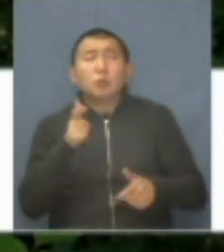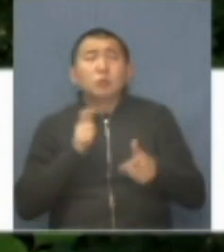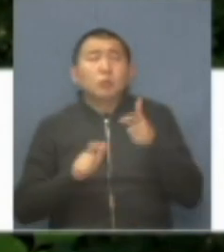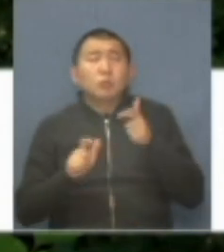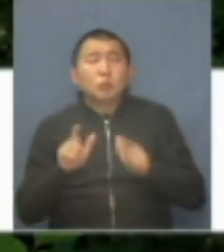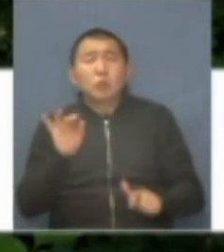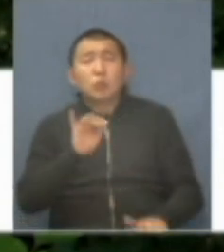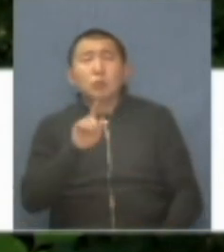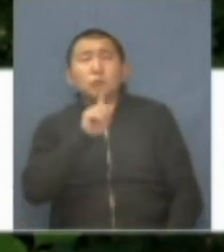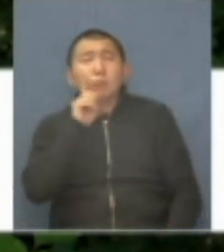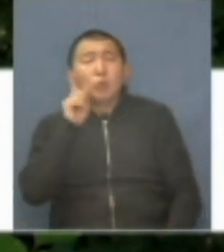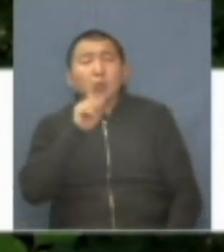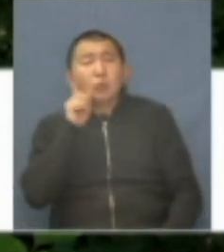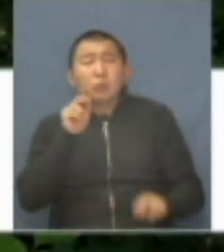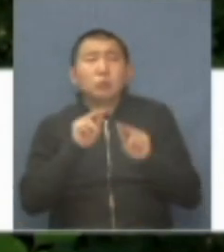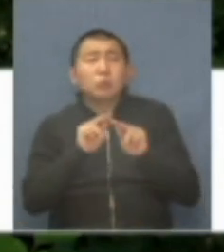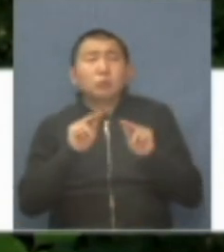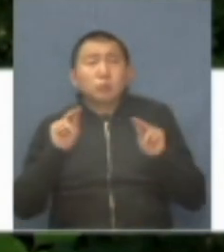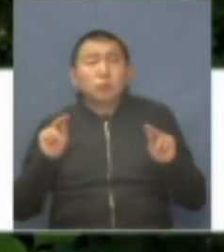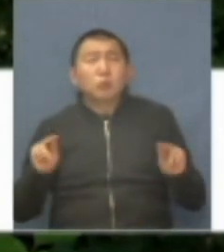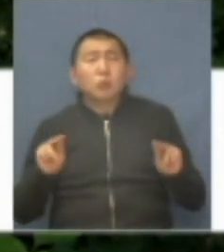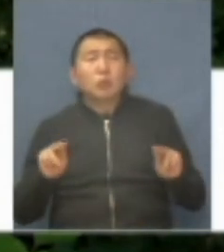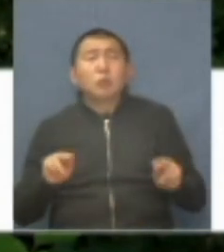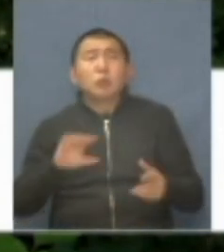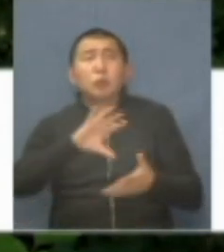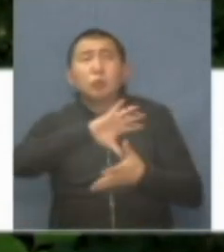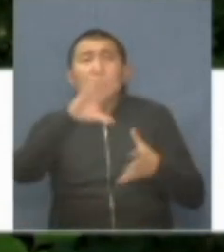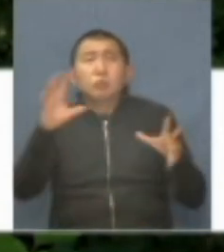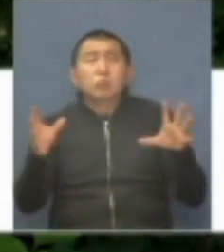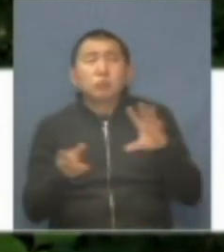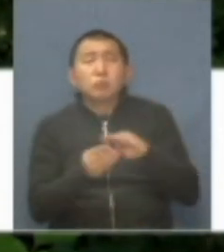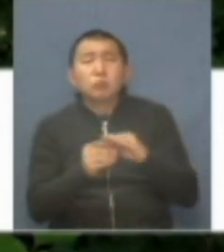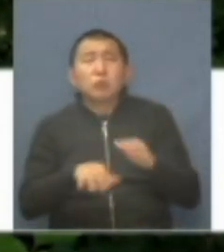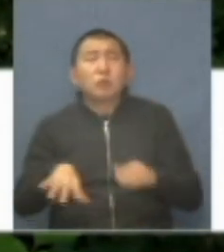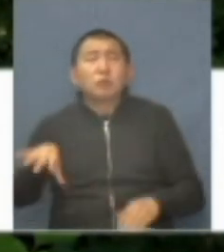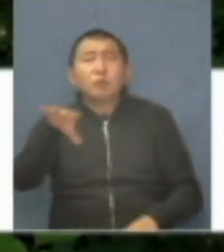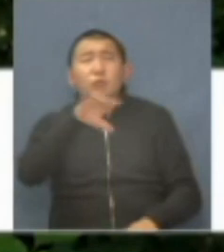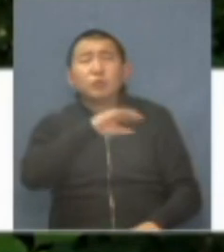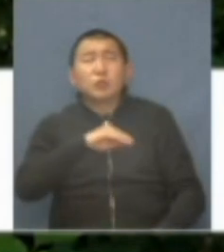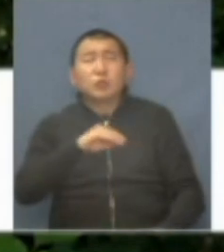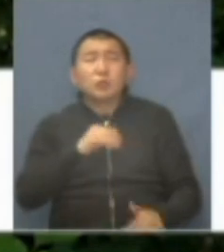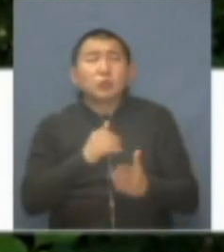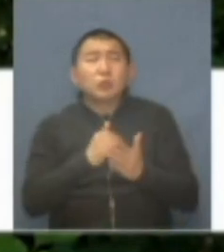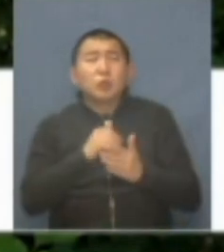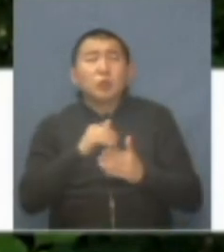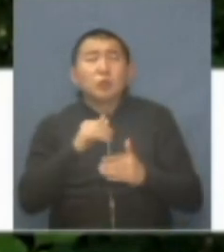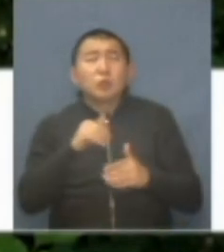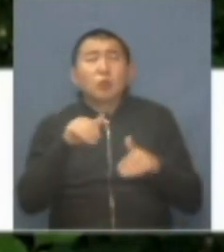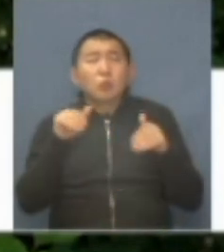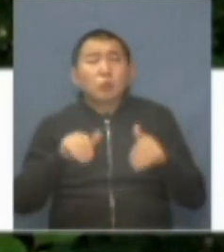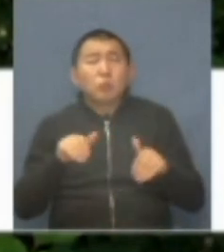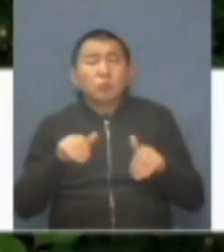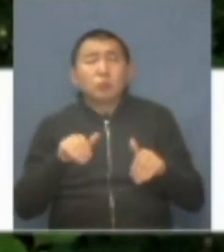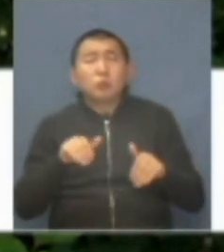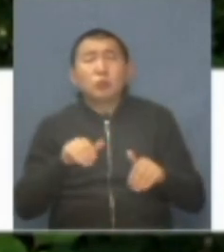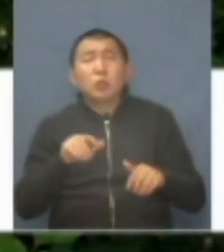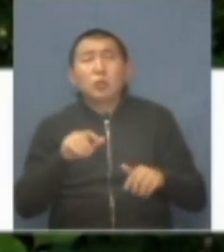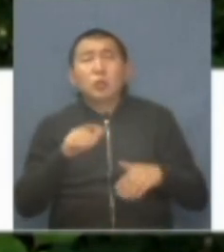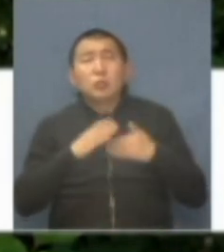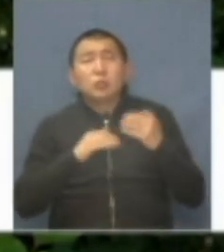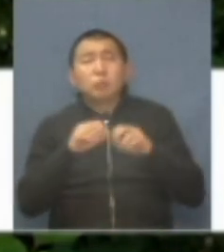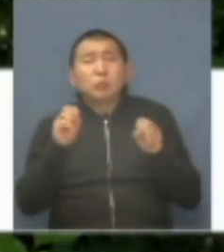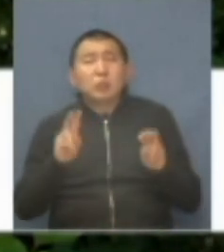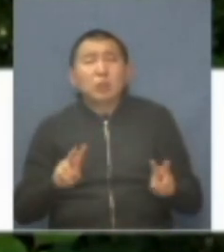жас ғалымдар, жас қызметкерлер, жалпы барлық университеттің құрылымдық бөлімшелерінің мамандары қатысып отыр. Бұл біз